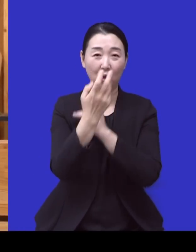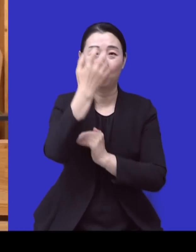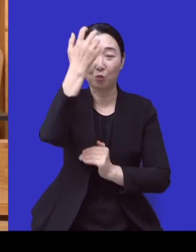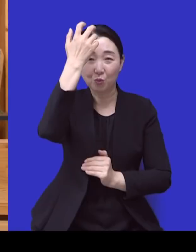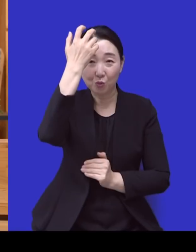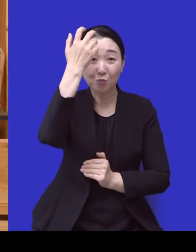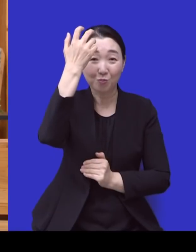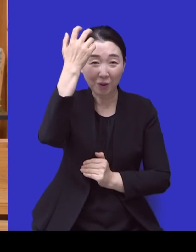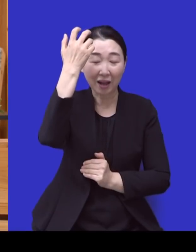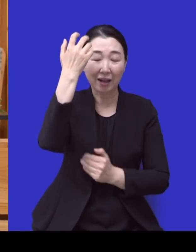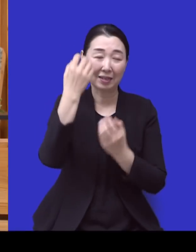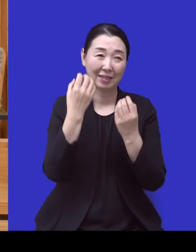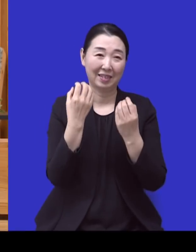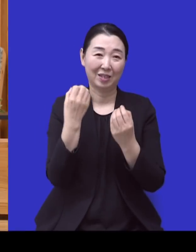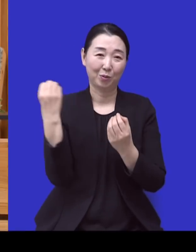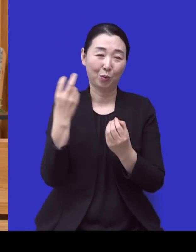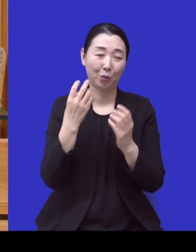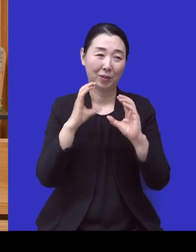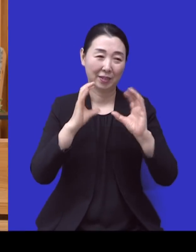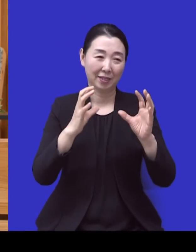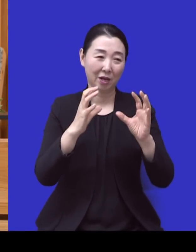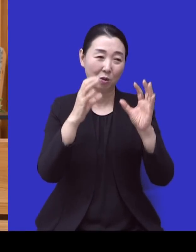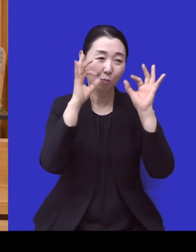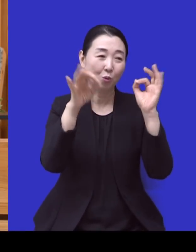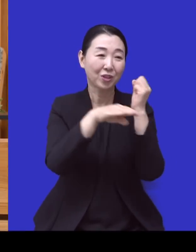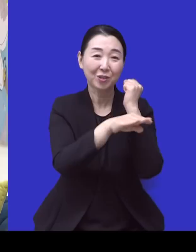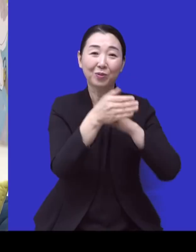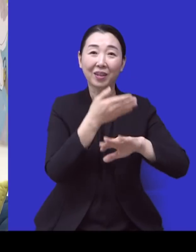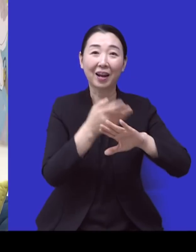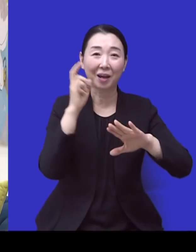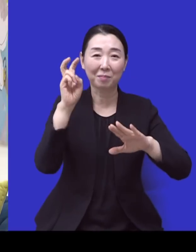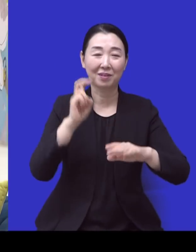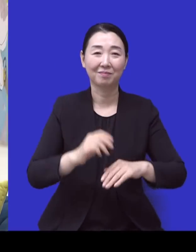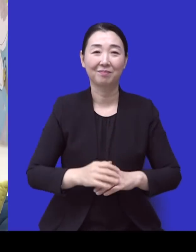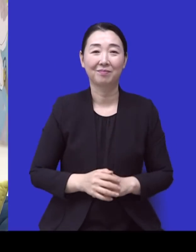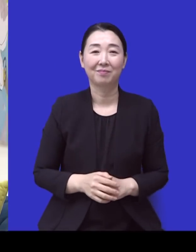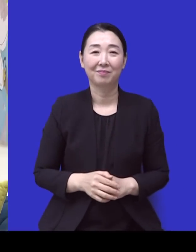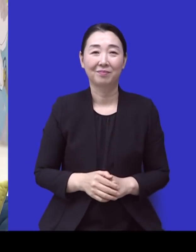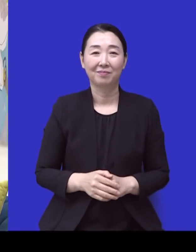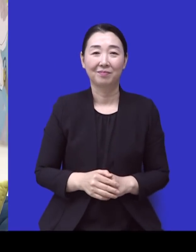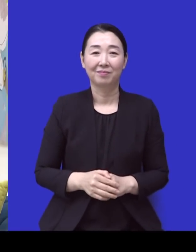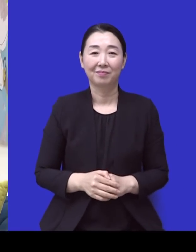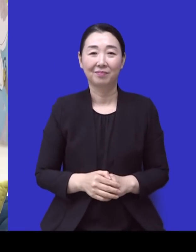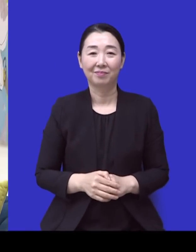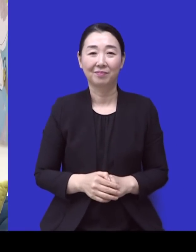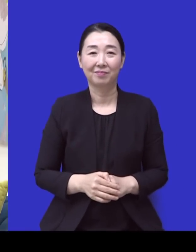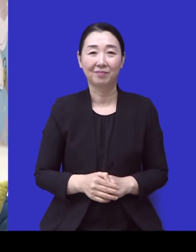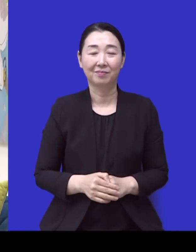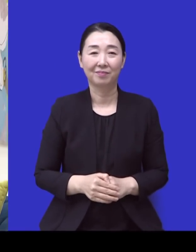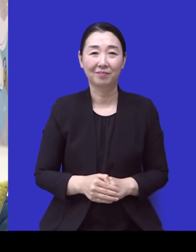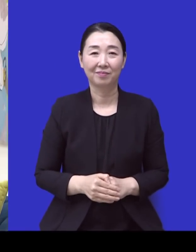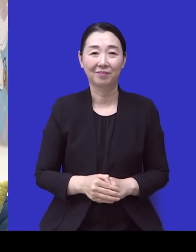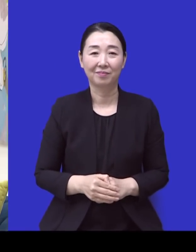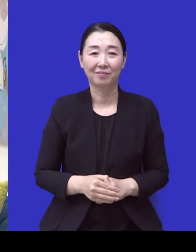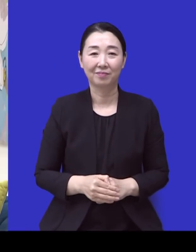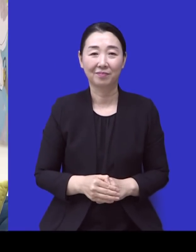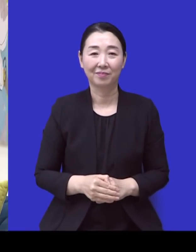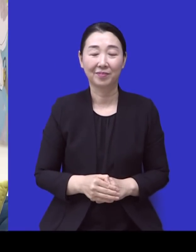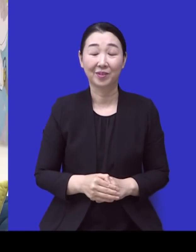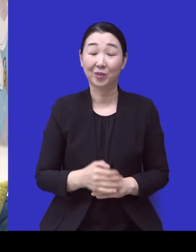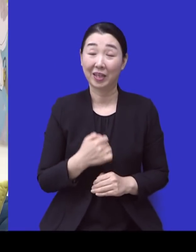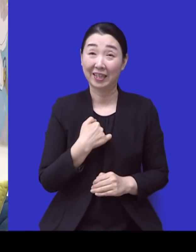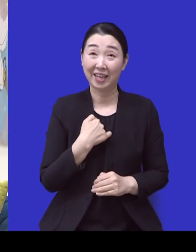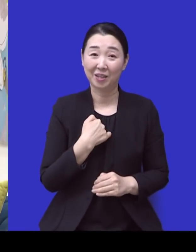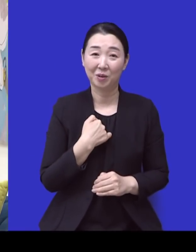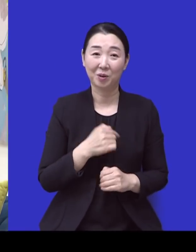좀 많이 좀 세상을 보는 기준도 네네. 달라졌을 것 같은데 어떻게 달라졌어요? 사실 저는 이렇게